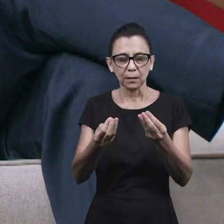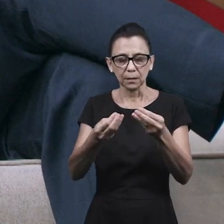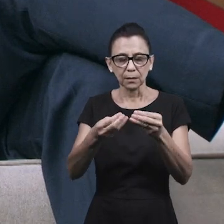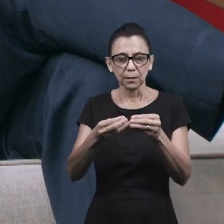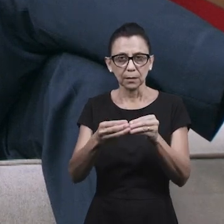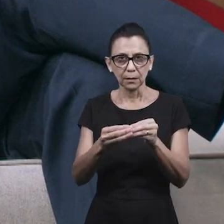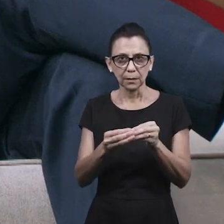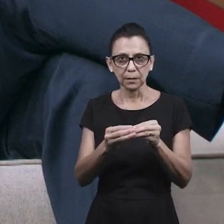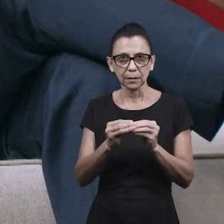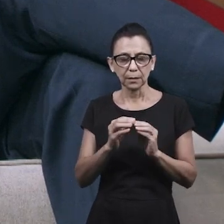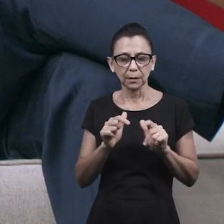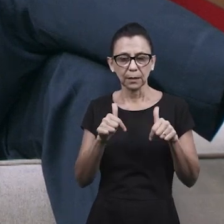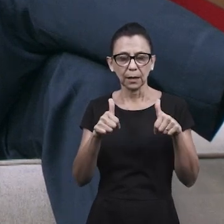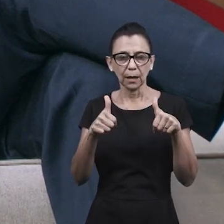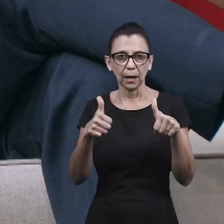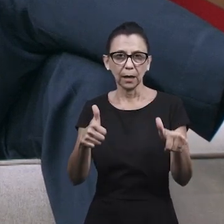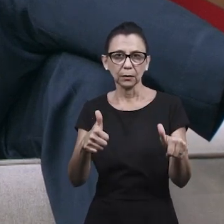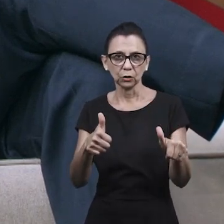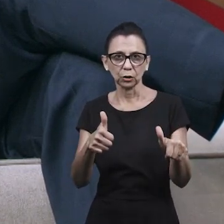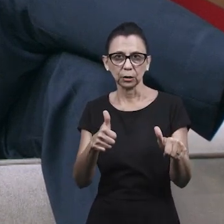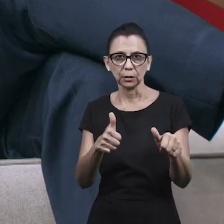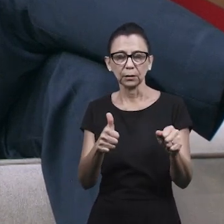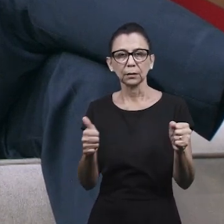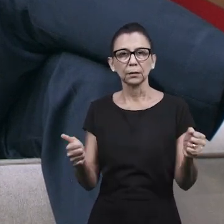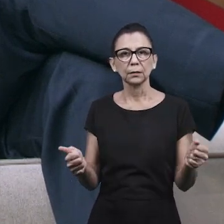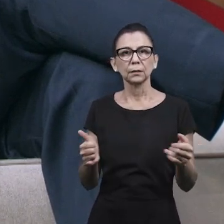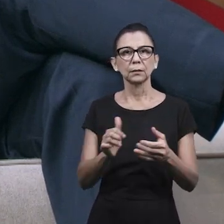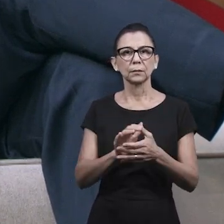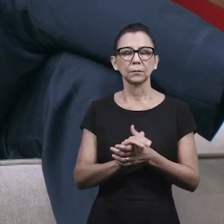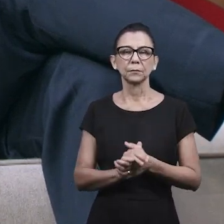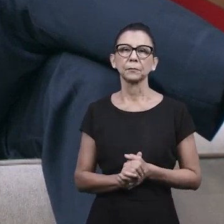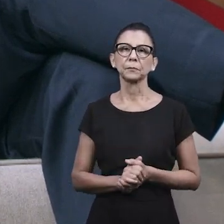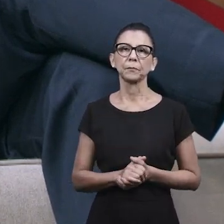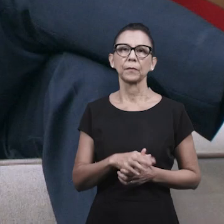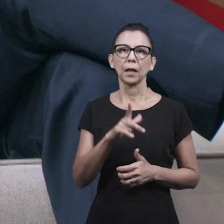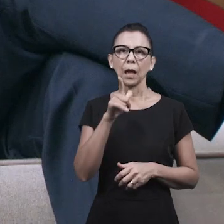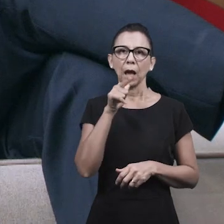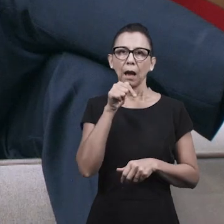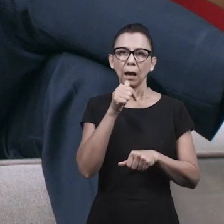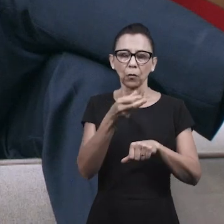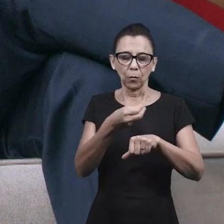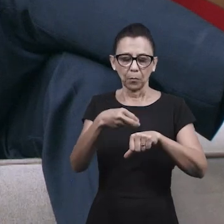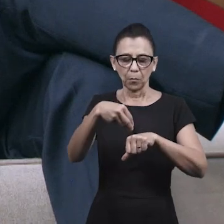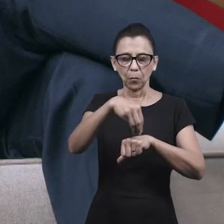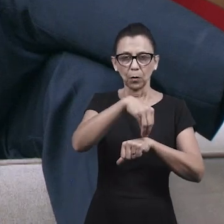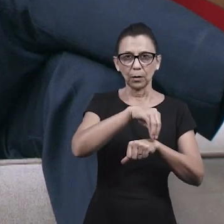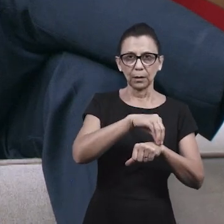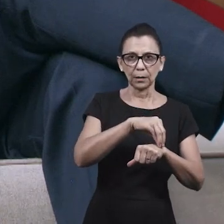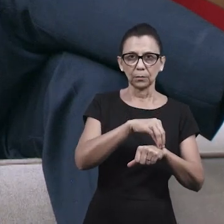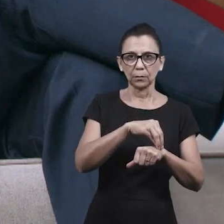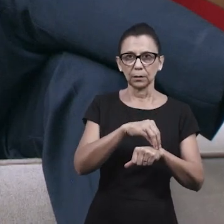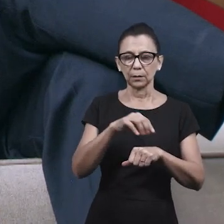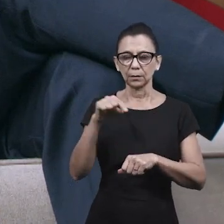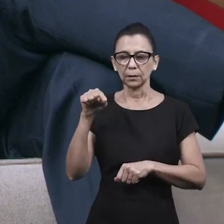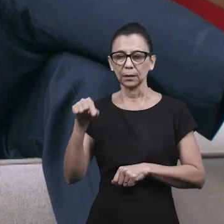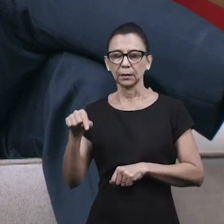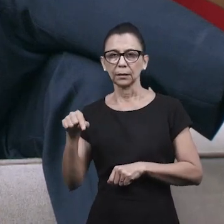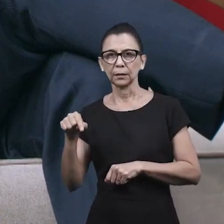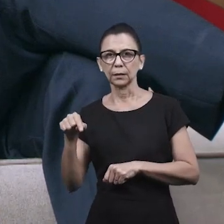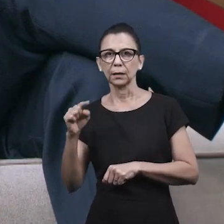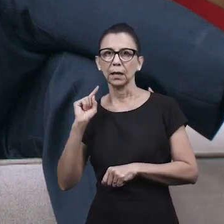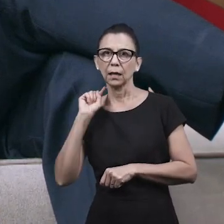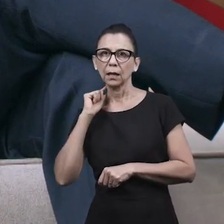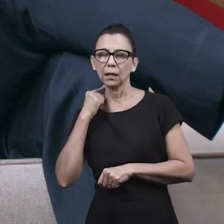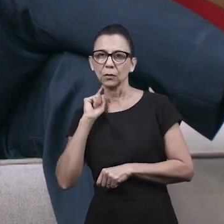médiateurs et permettent l'interaction entre la molécule de l'eau et la saleté, Jésus,